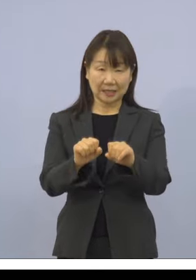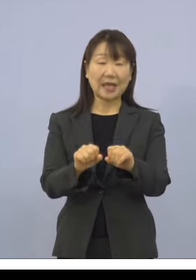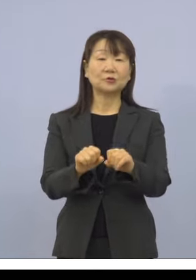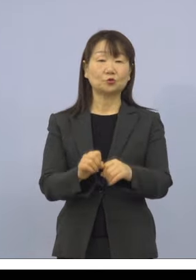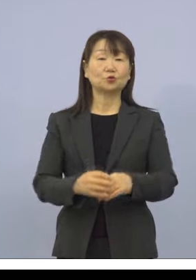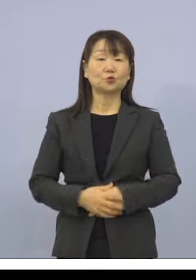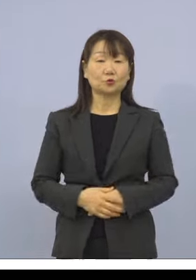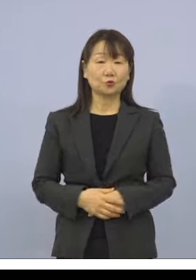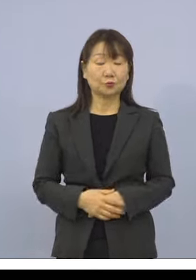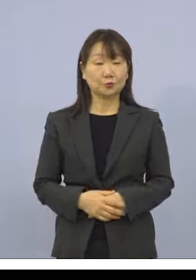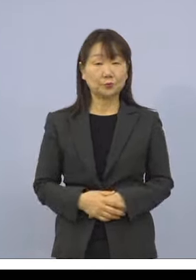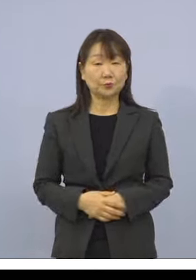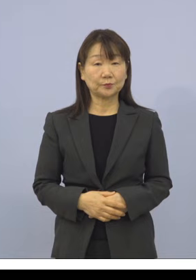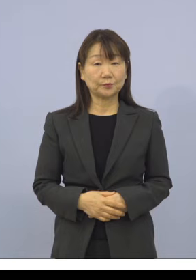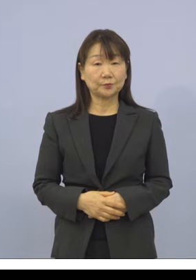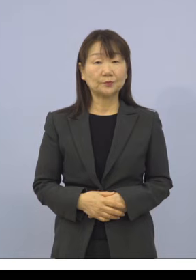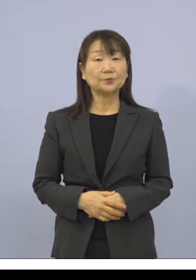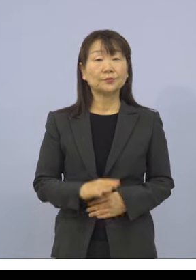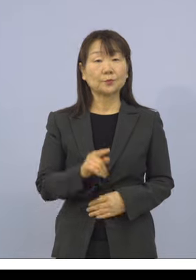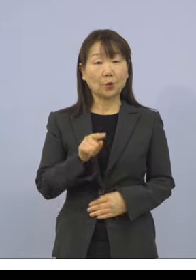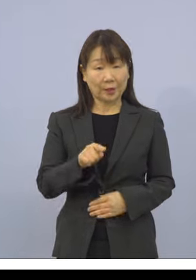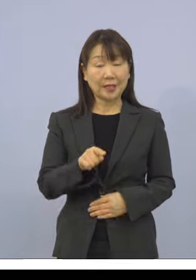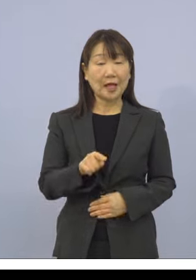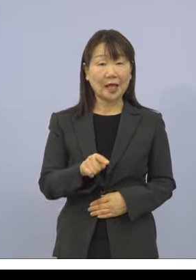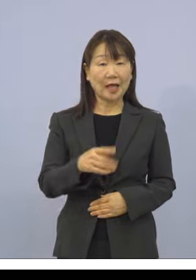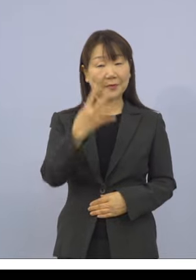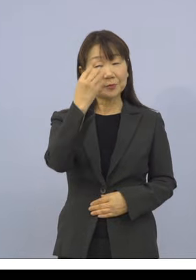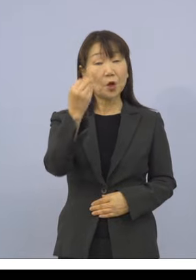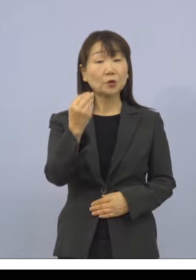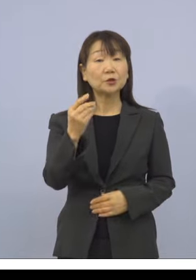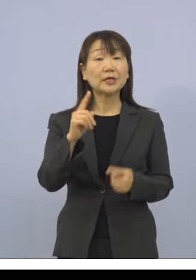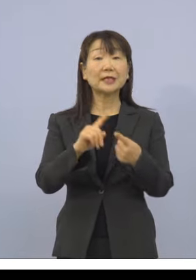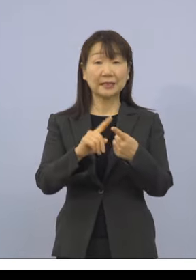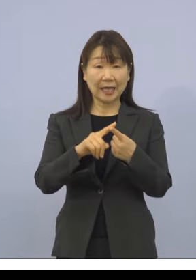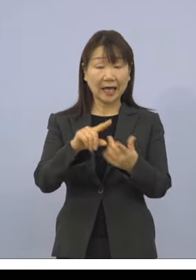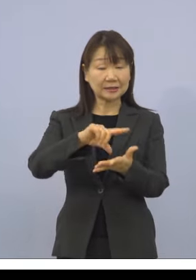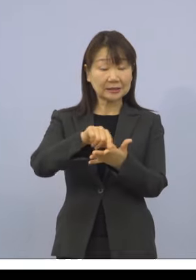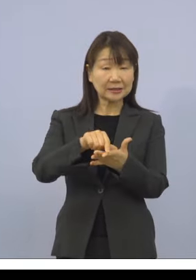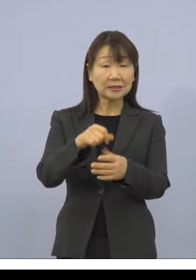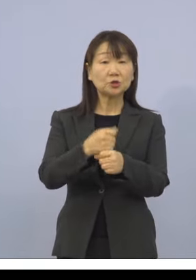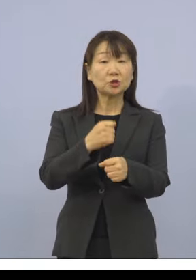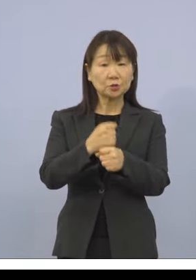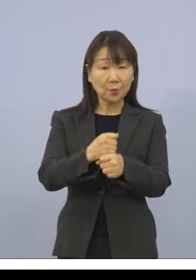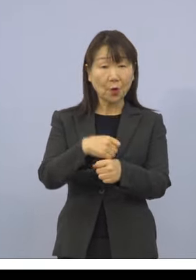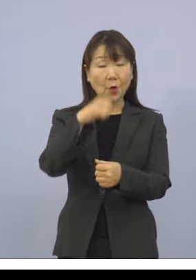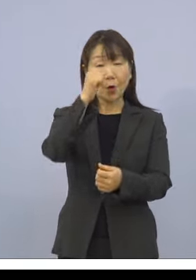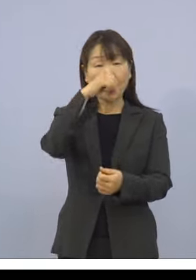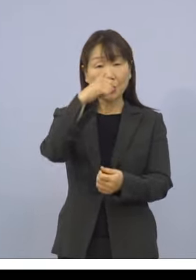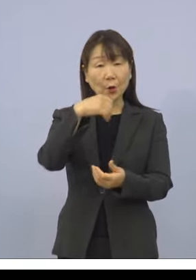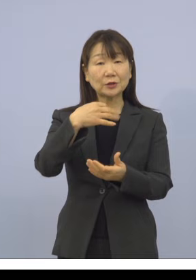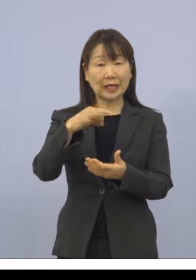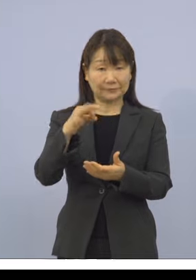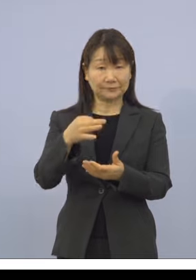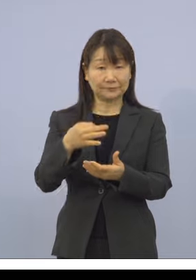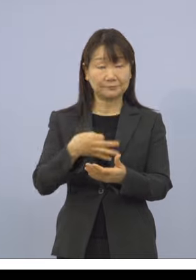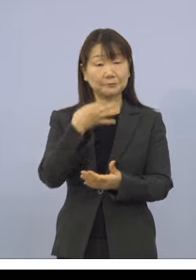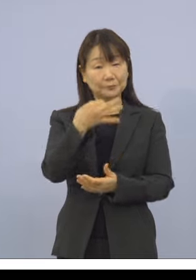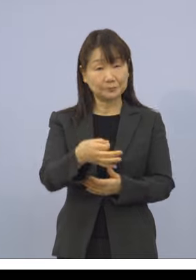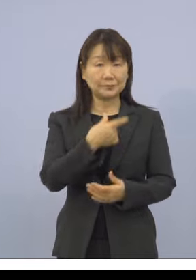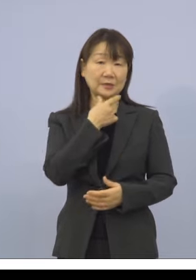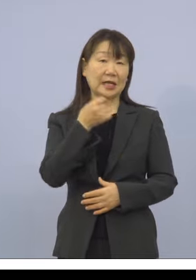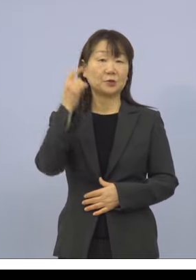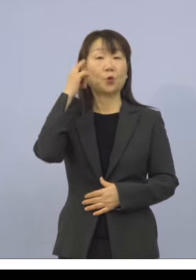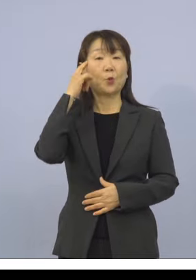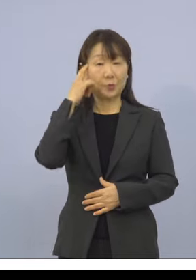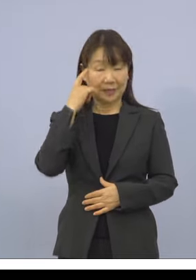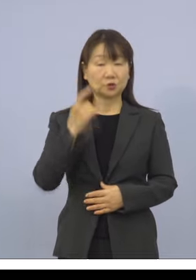で、魅力的な地域づくりにも予算充当もさせていただいているということでござい